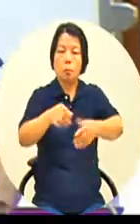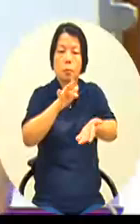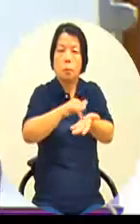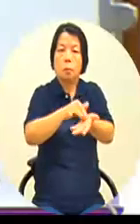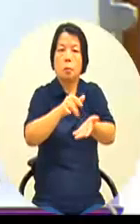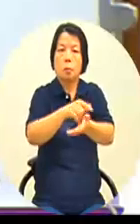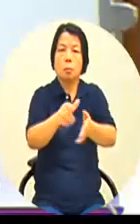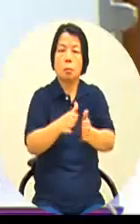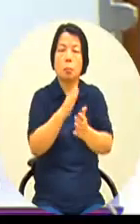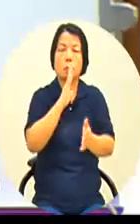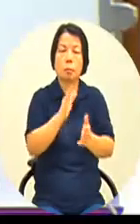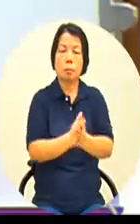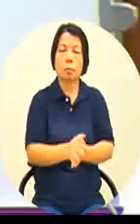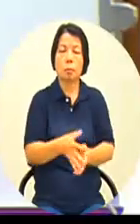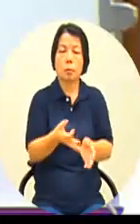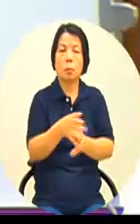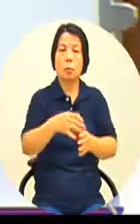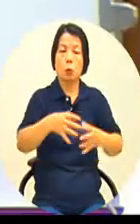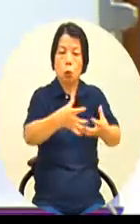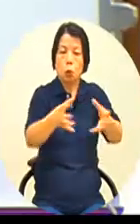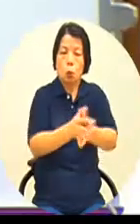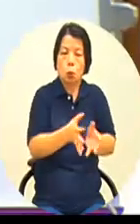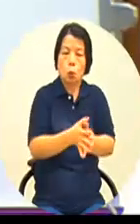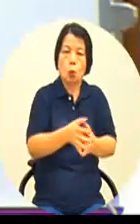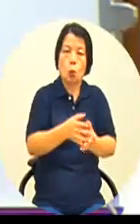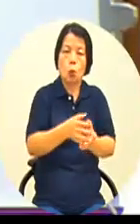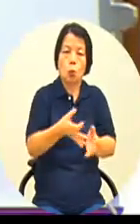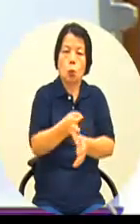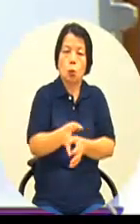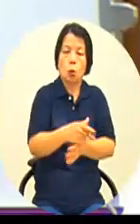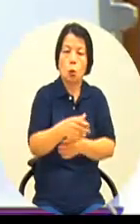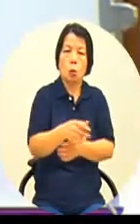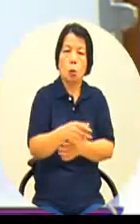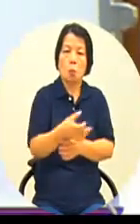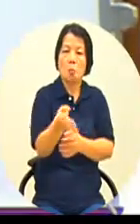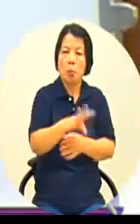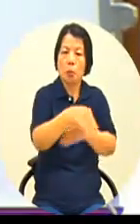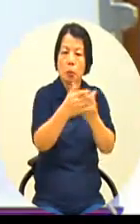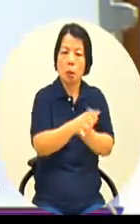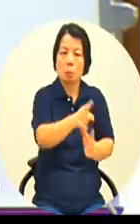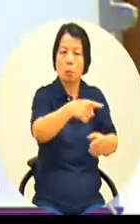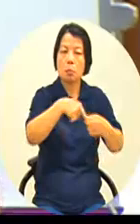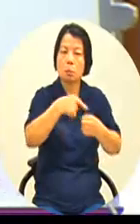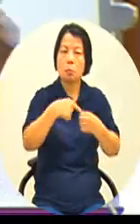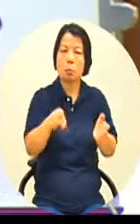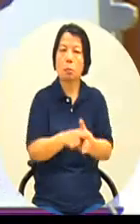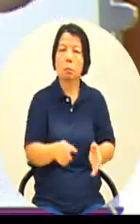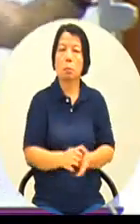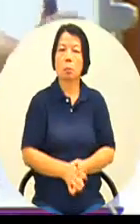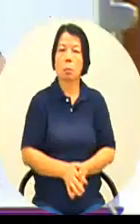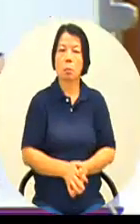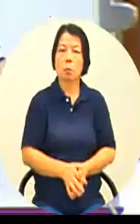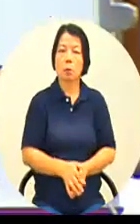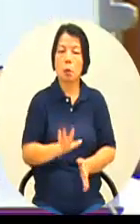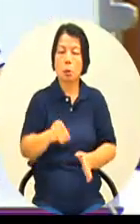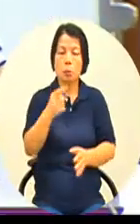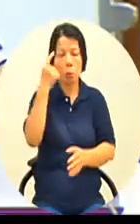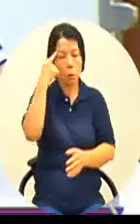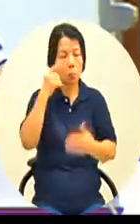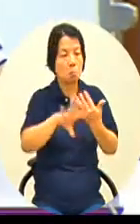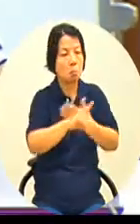还有缅团队啊，我是非常有意见。因你谈的时阵啊，伊敢有受到其他行业没